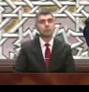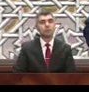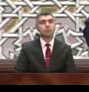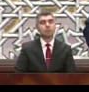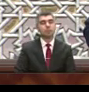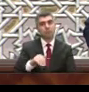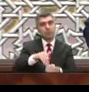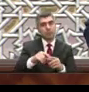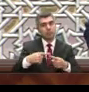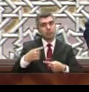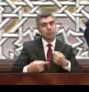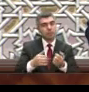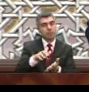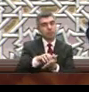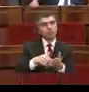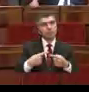فريق الأصالة والمعاصرة.